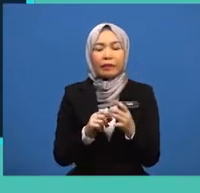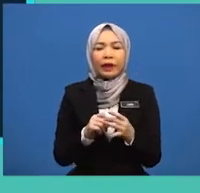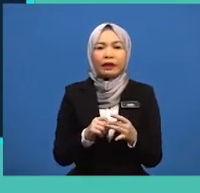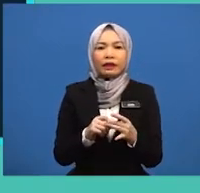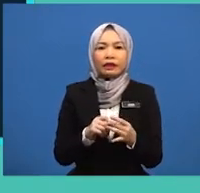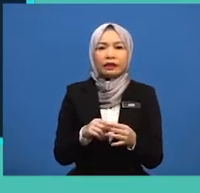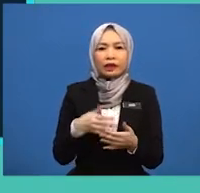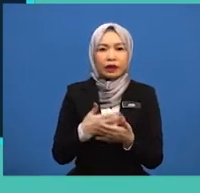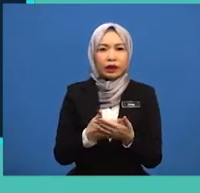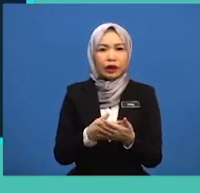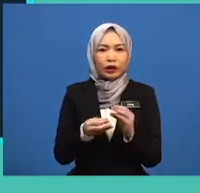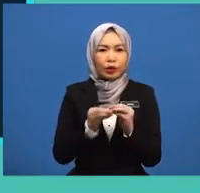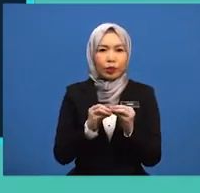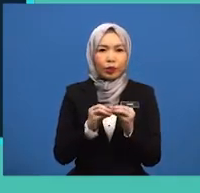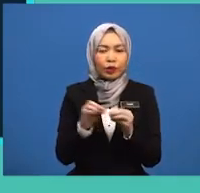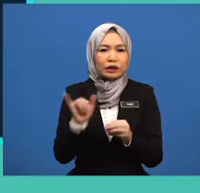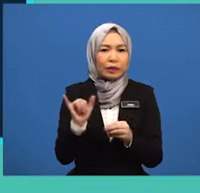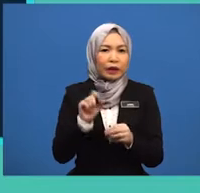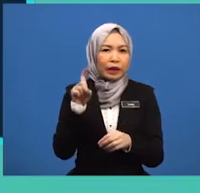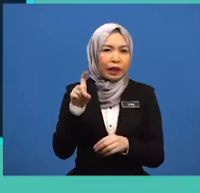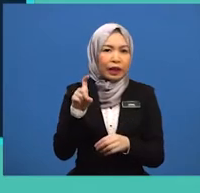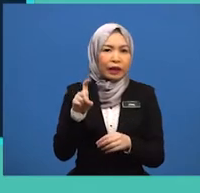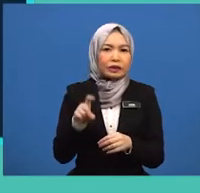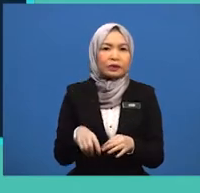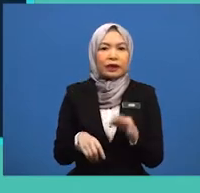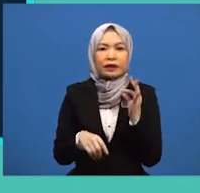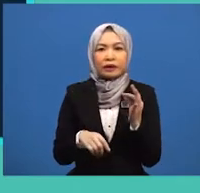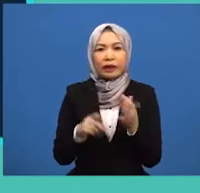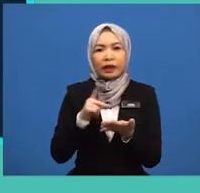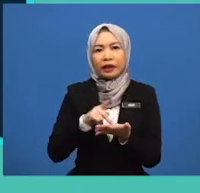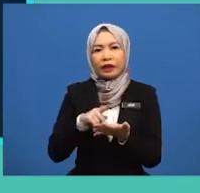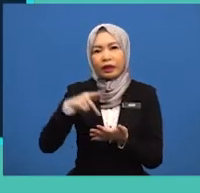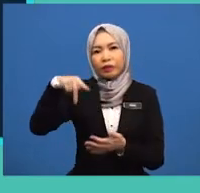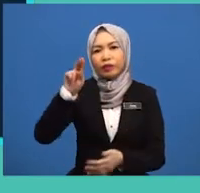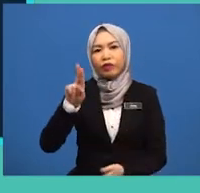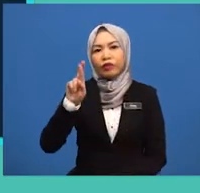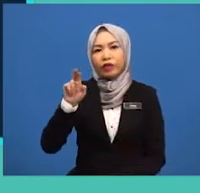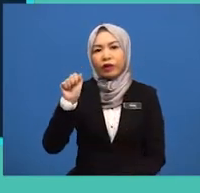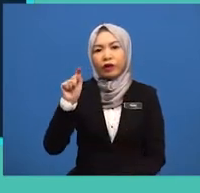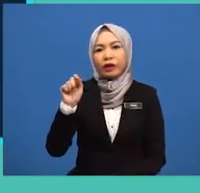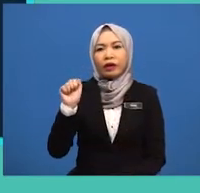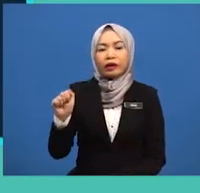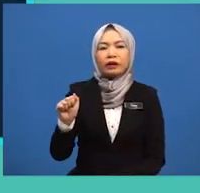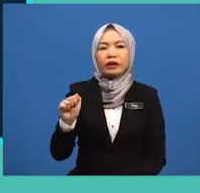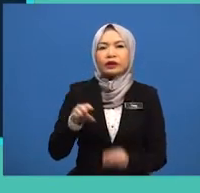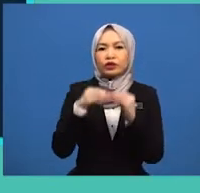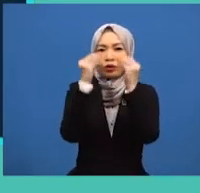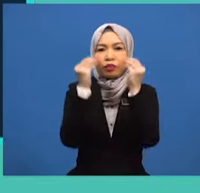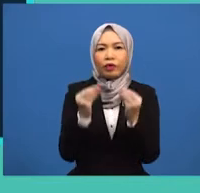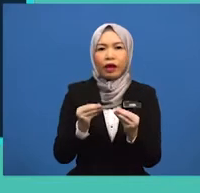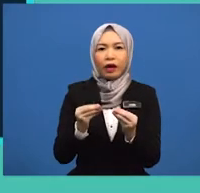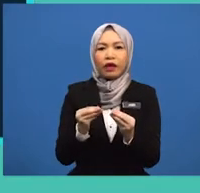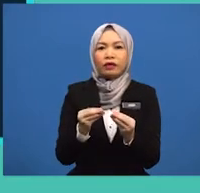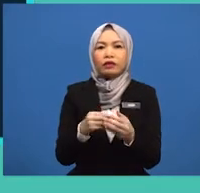X. Baris 9, kira purata sama dengan jumlah tolak pembilang.